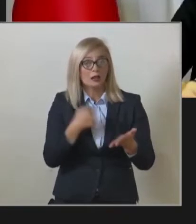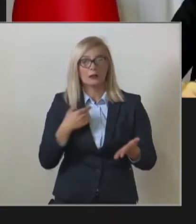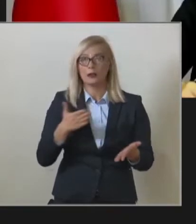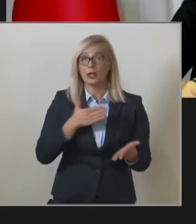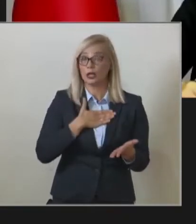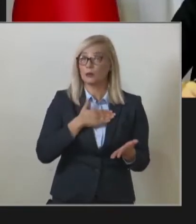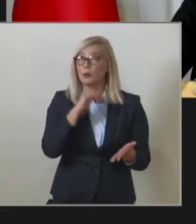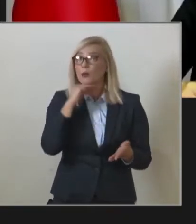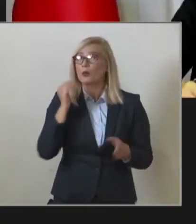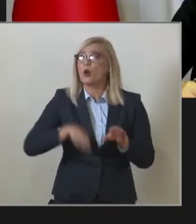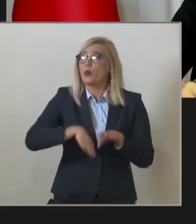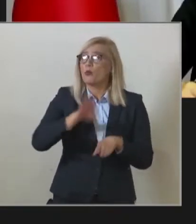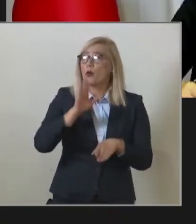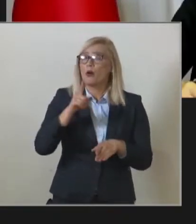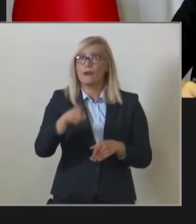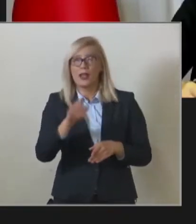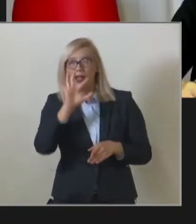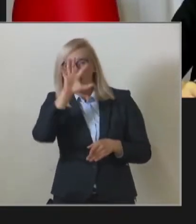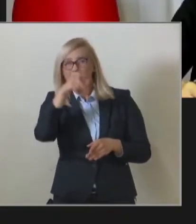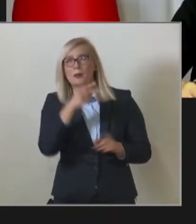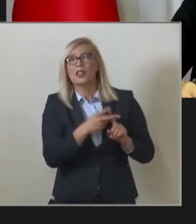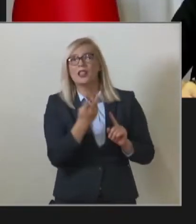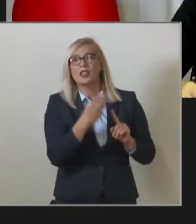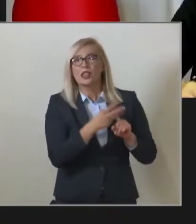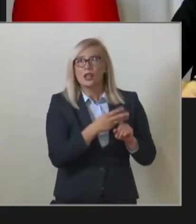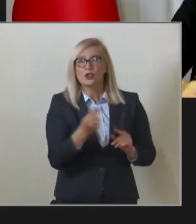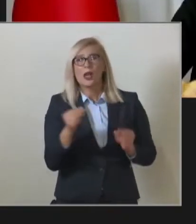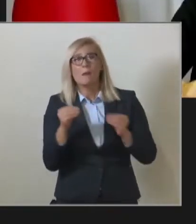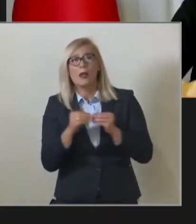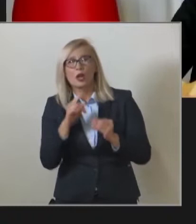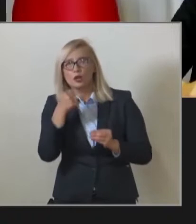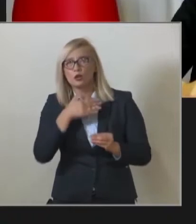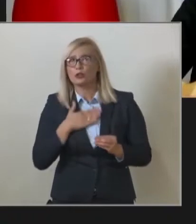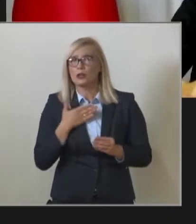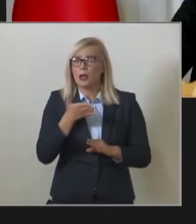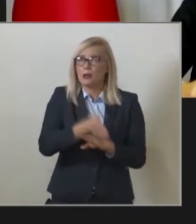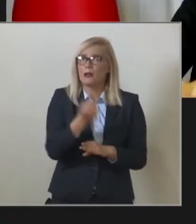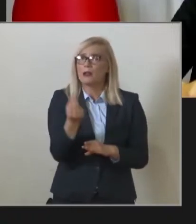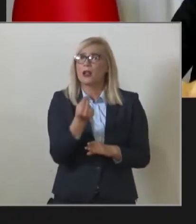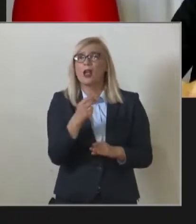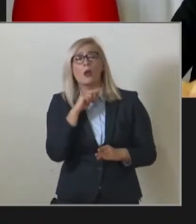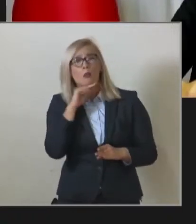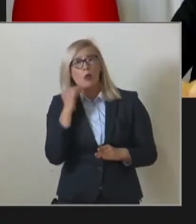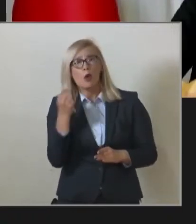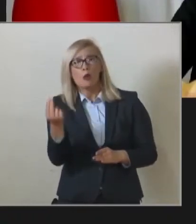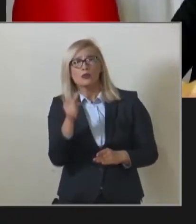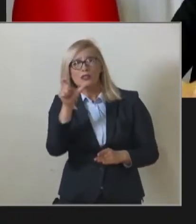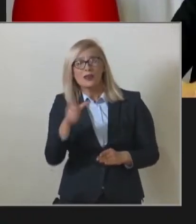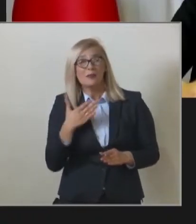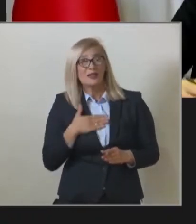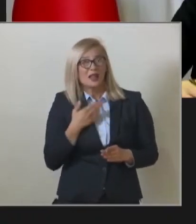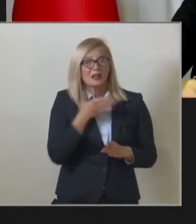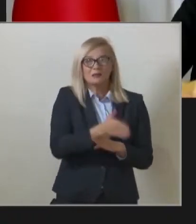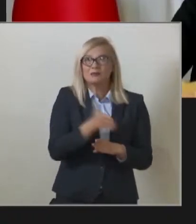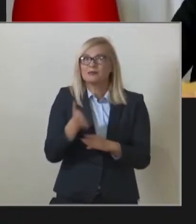Nish dhe Beograd që duan të vizitojnë Serbinë. Megjithatë, edhe shumë serb që duan të vizitojnë Durrësin, Tiranën, Vlorën dhe të gjitha vendet e tjera në